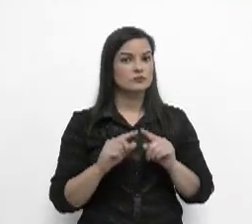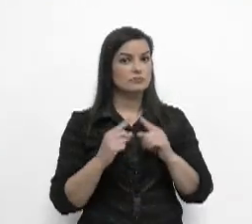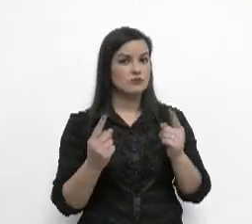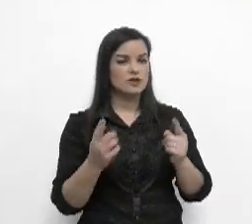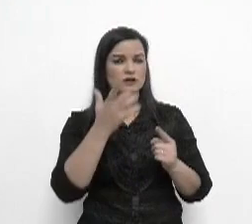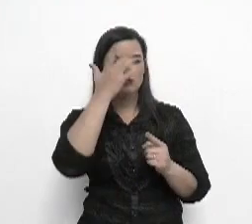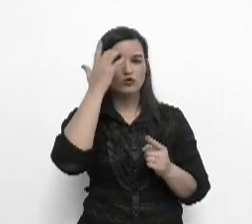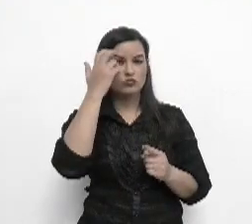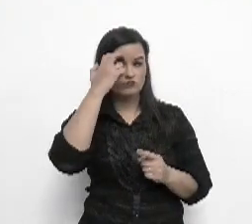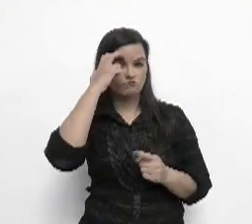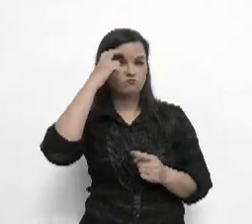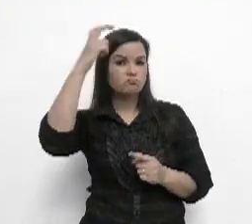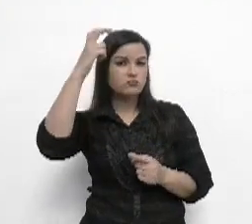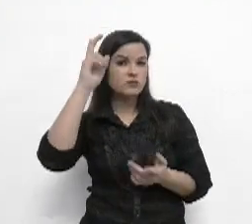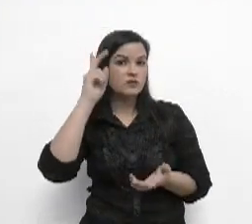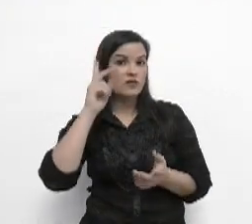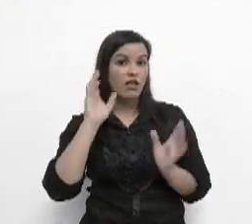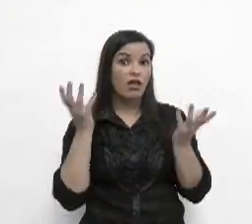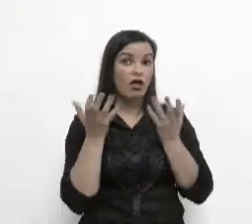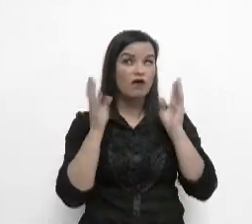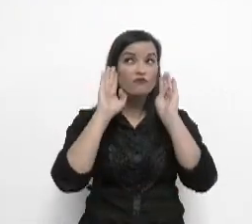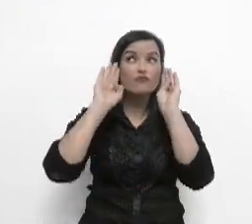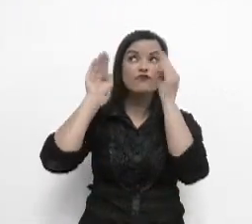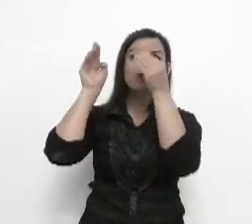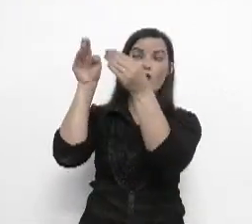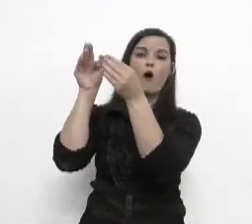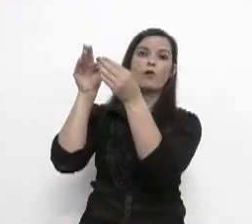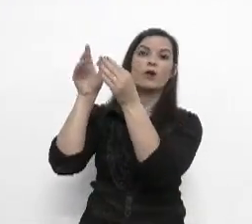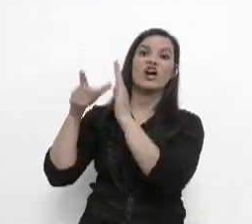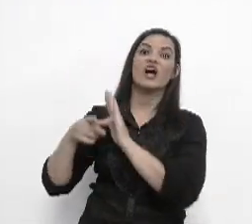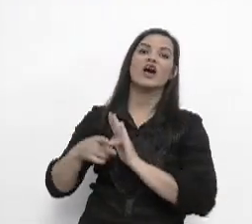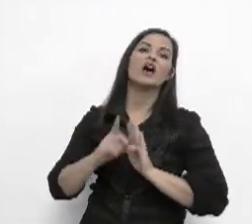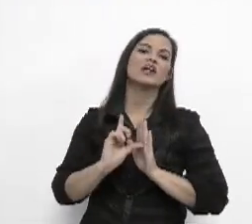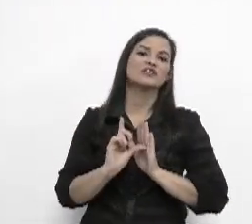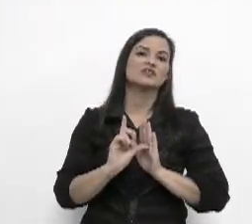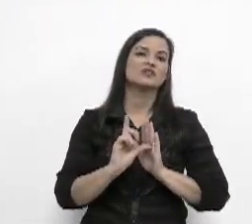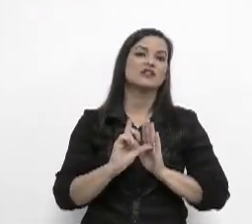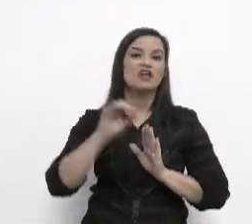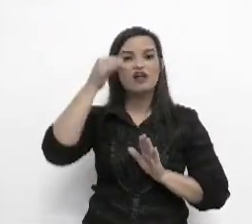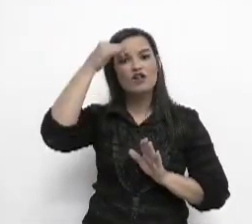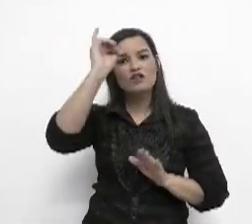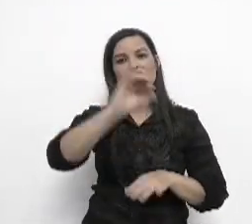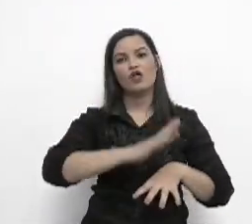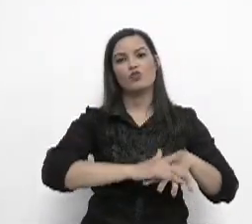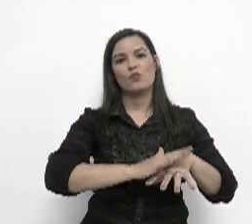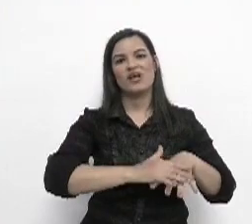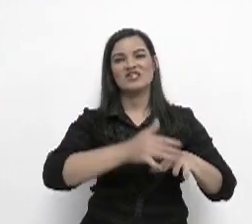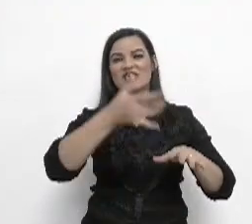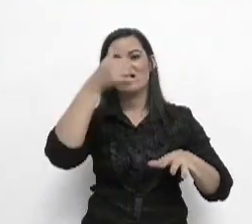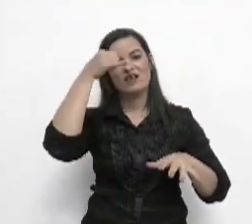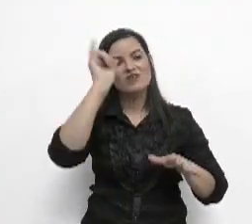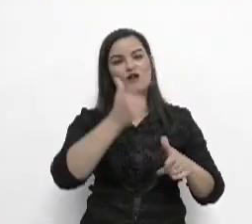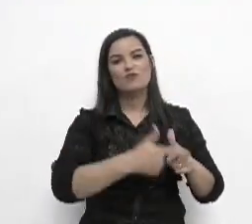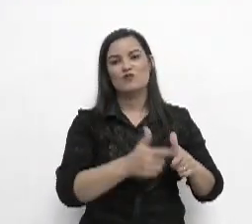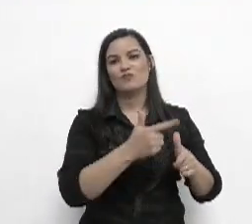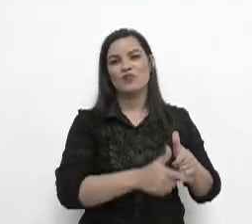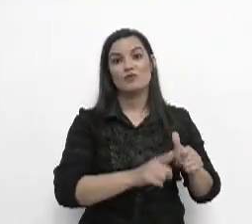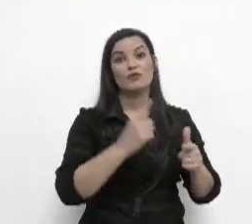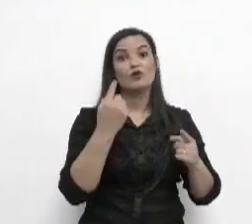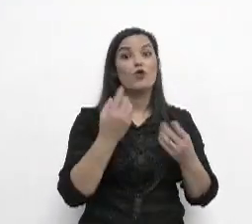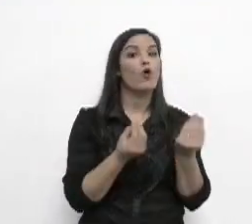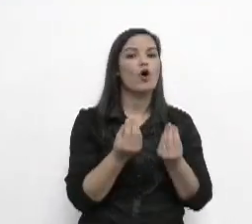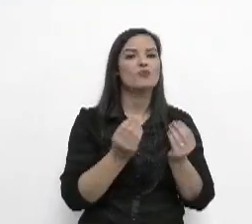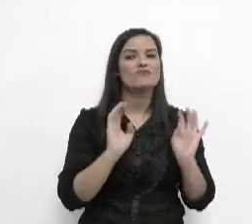ele busca focar em Deus antes que essas coisas aconteçam em sua vida, focando somente nele. 사울이 온전히 하나님께